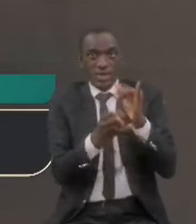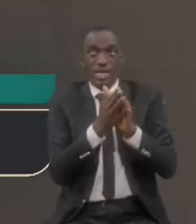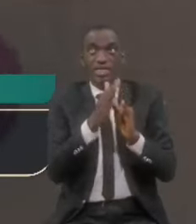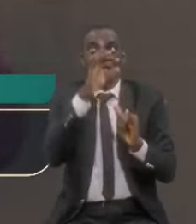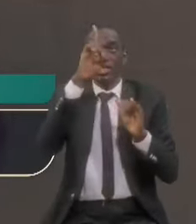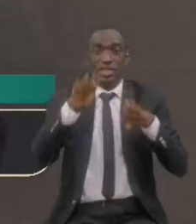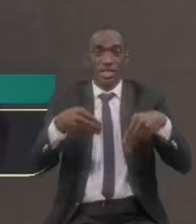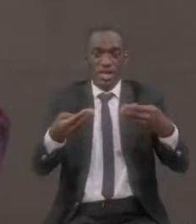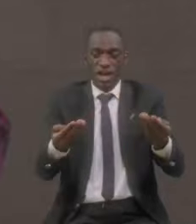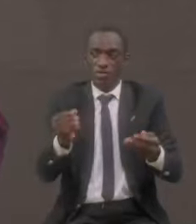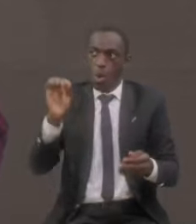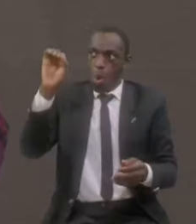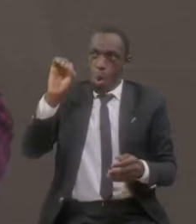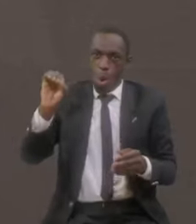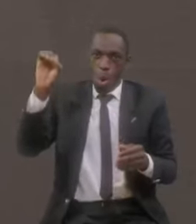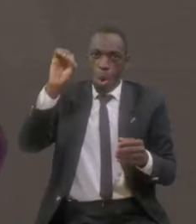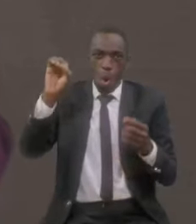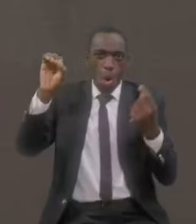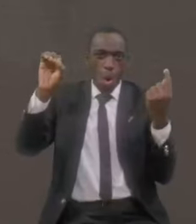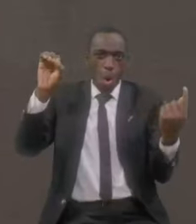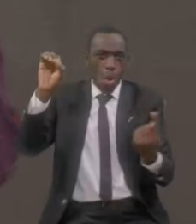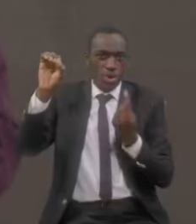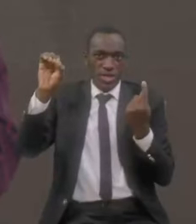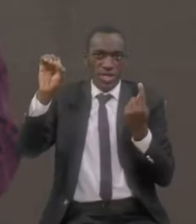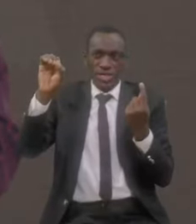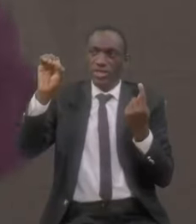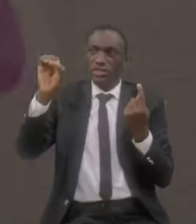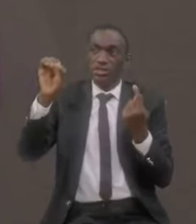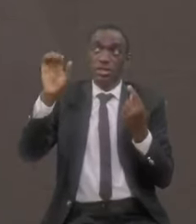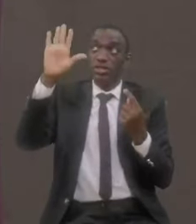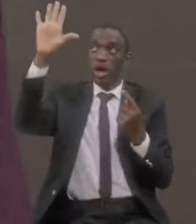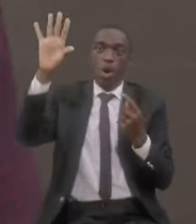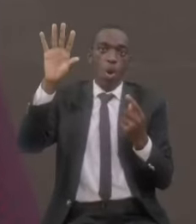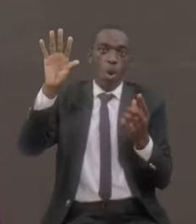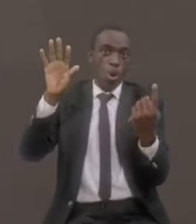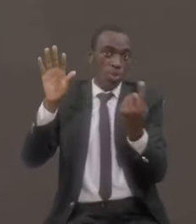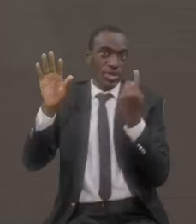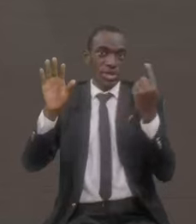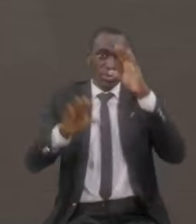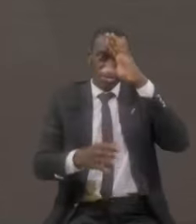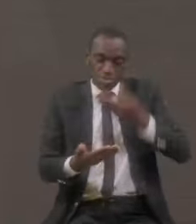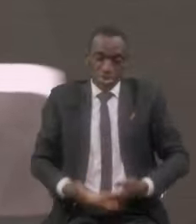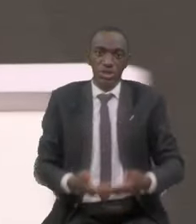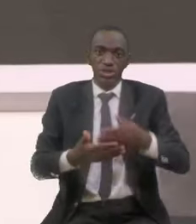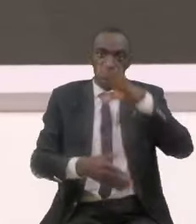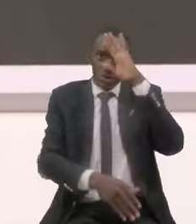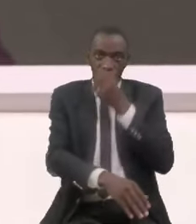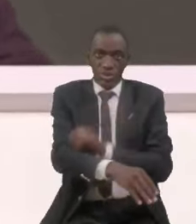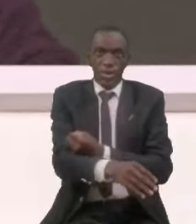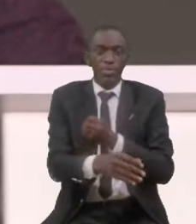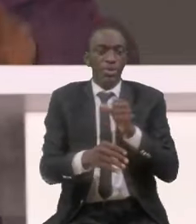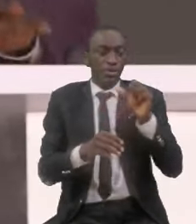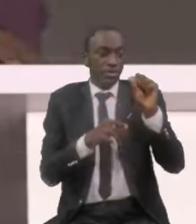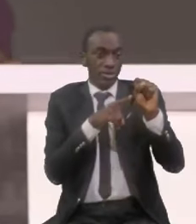a donné son Fils unique. Son Fils unique. Fils unique. Afin que quiconque croit